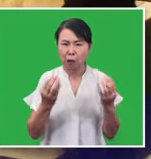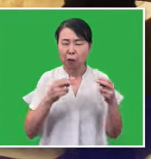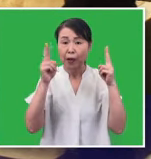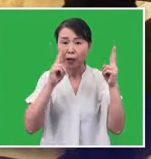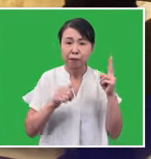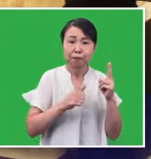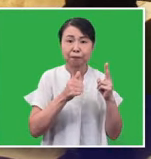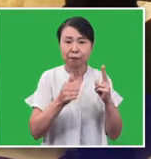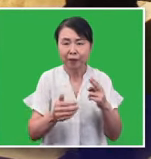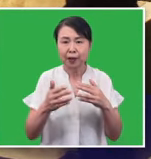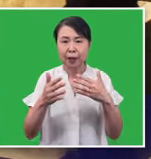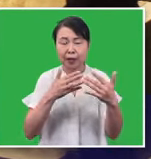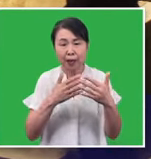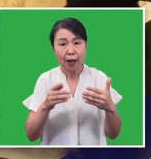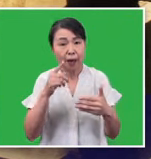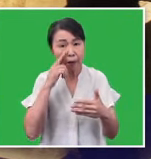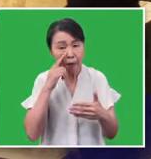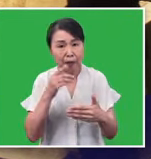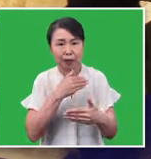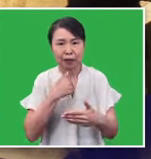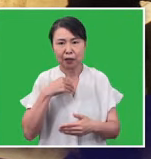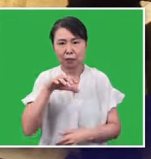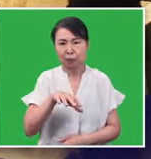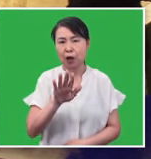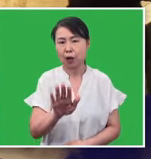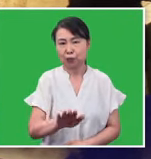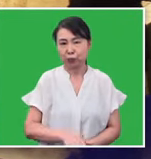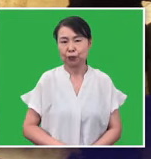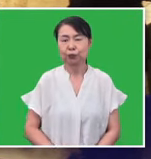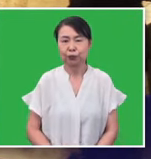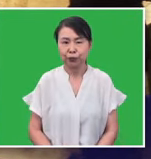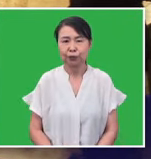企業での就業体験の機会も提供しています。